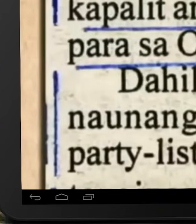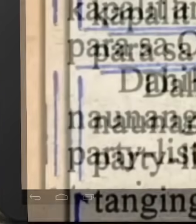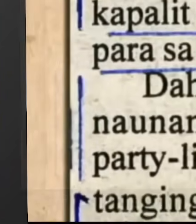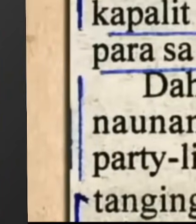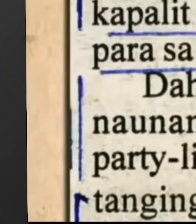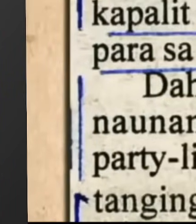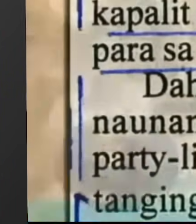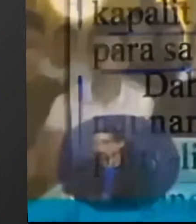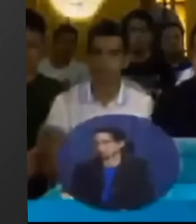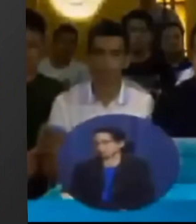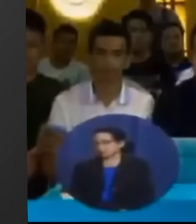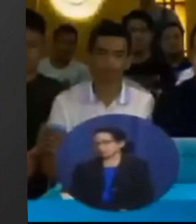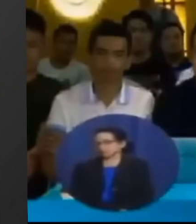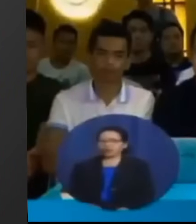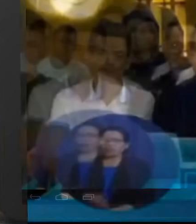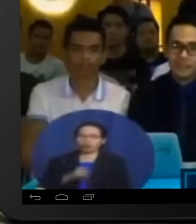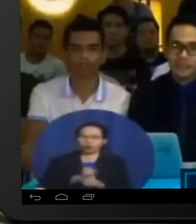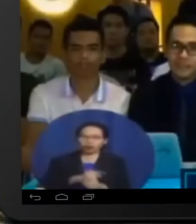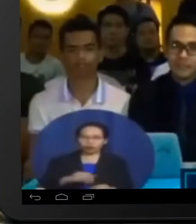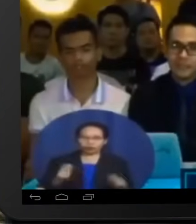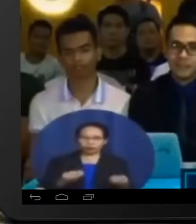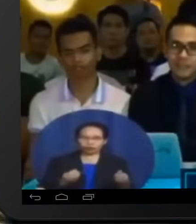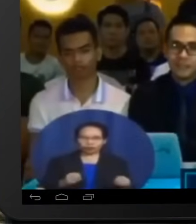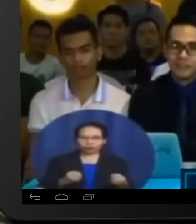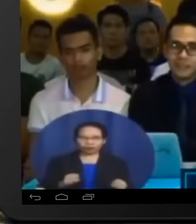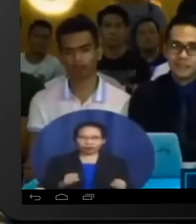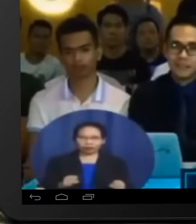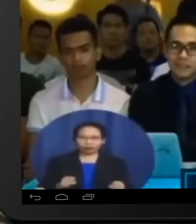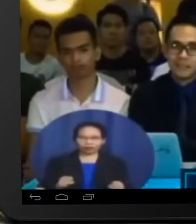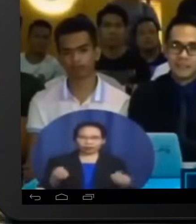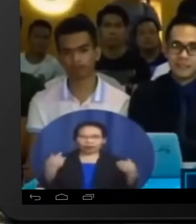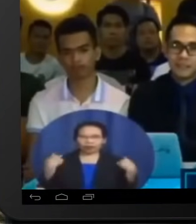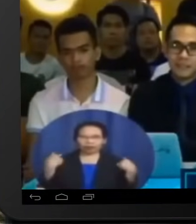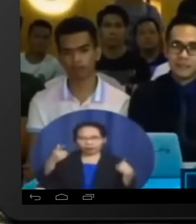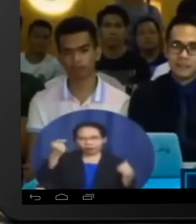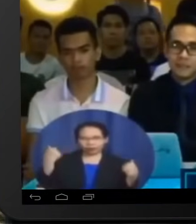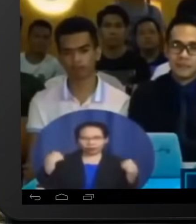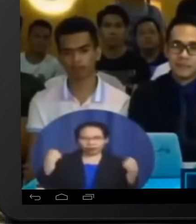Talagang ibinebenta yung may lumapit kasi sa akin senador.